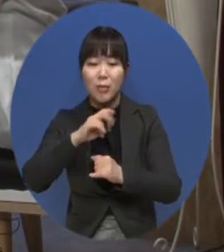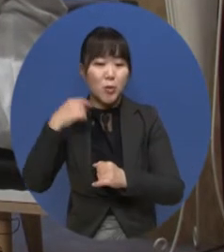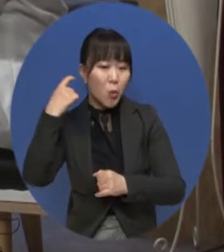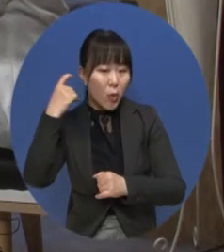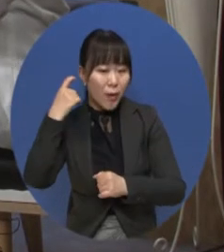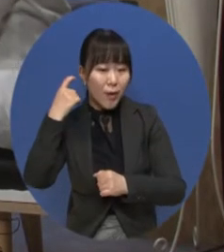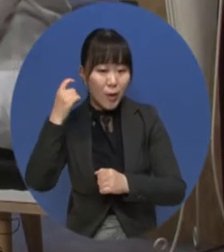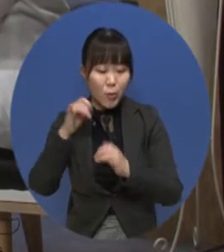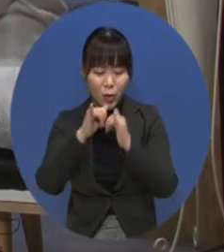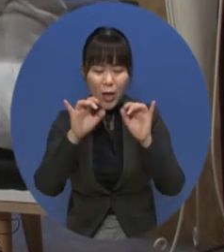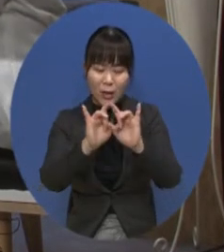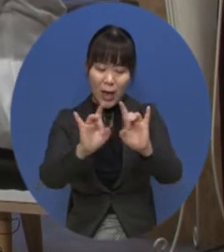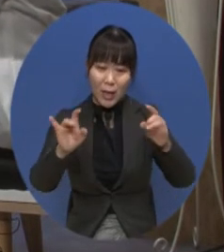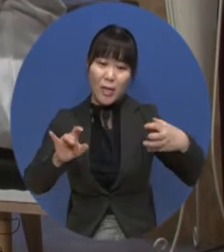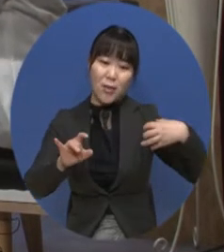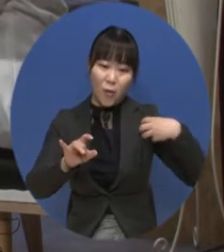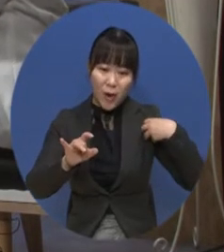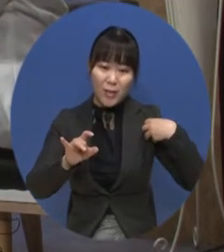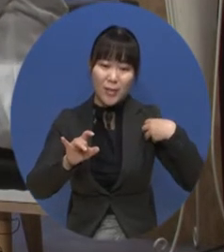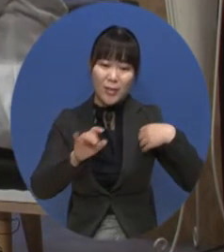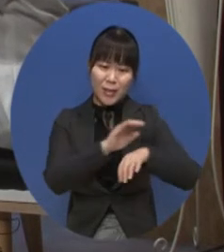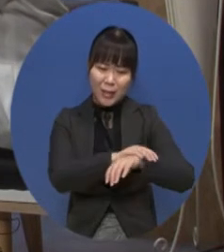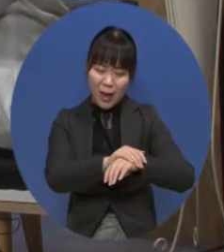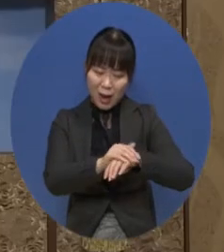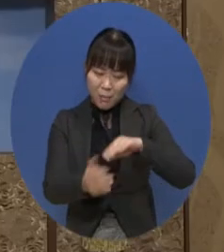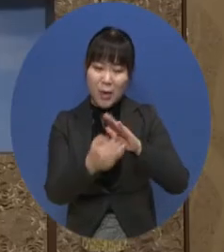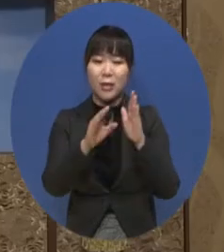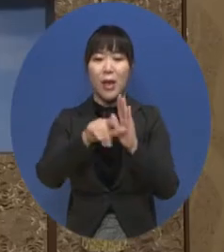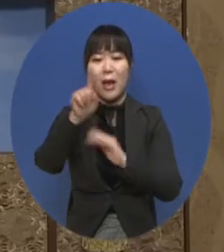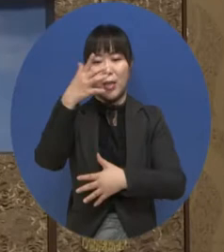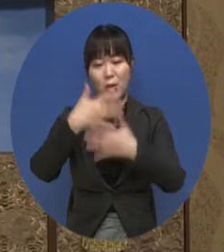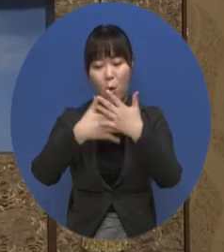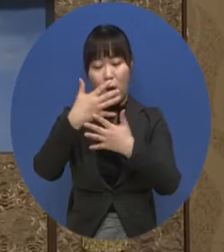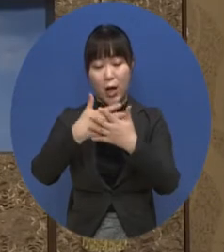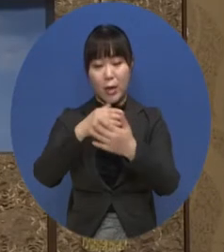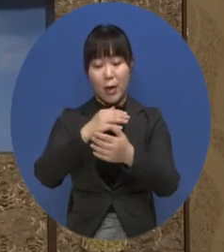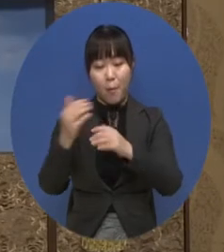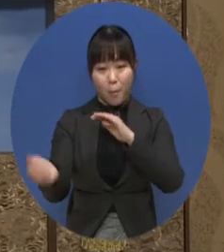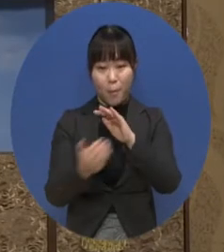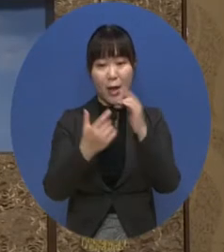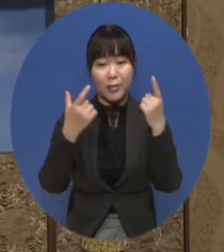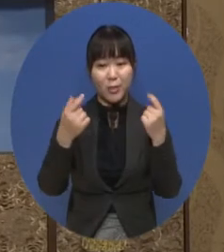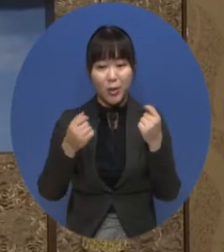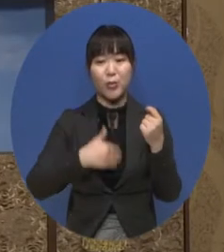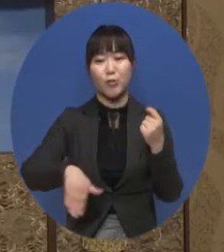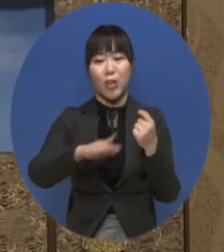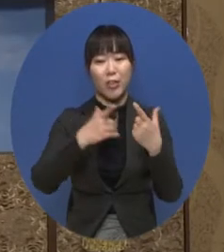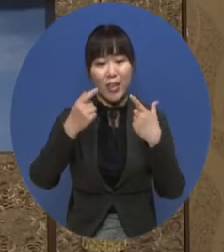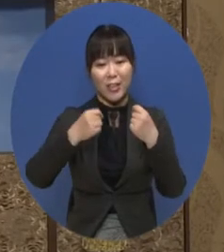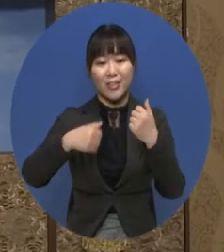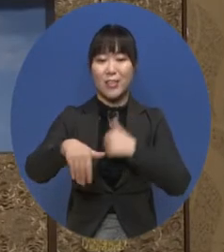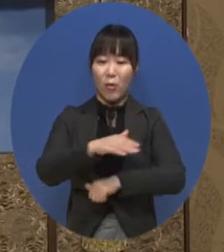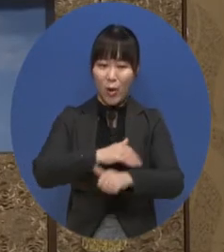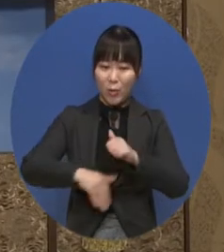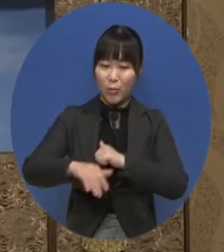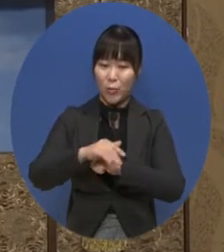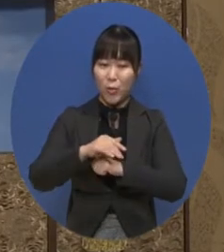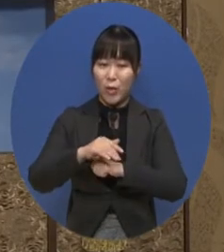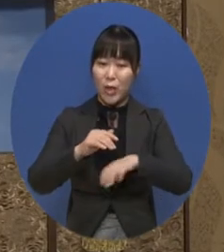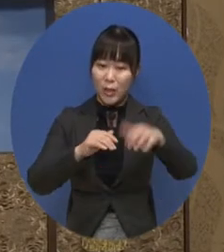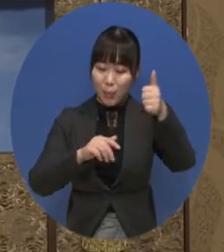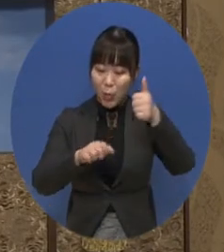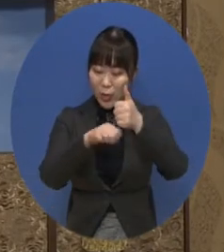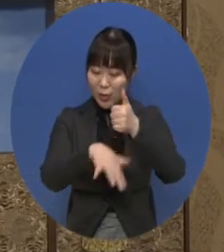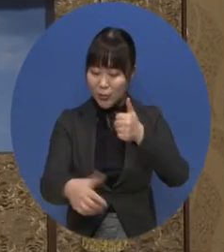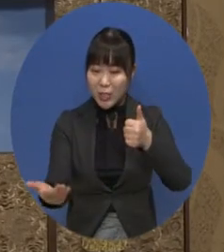음향하시는 분도 있고 네. 각자의 역할을 잘 해줬을 때 한 편의 영화가 나오는 것처럼 네. 저희도 약간 그런 구조로 어떻게 보면